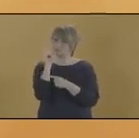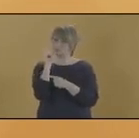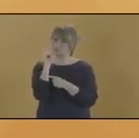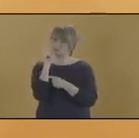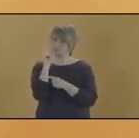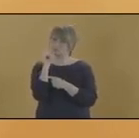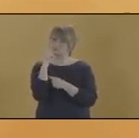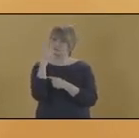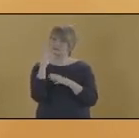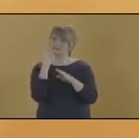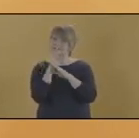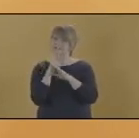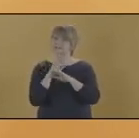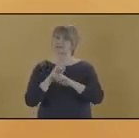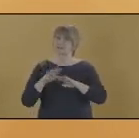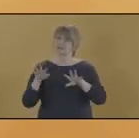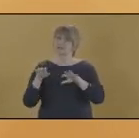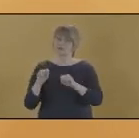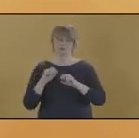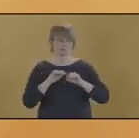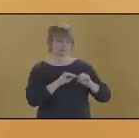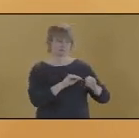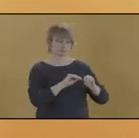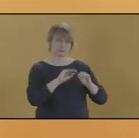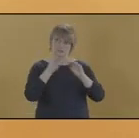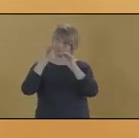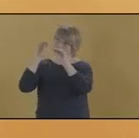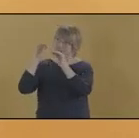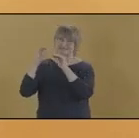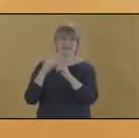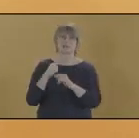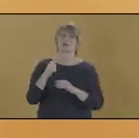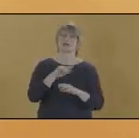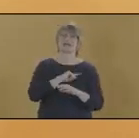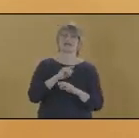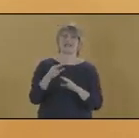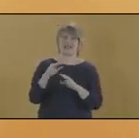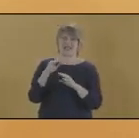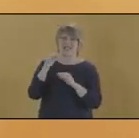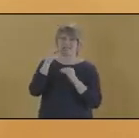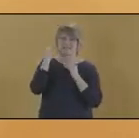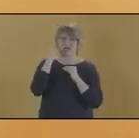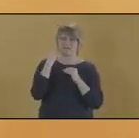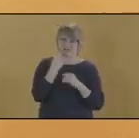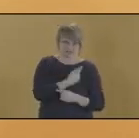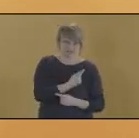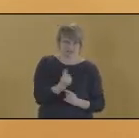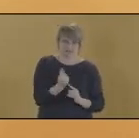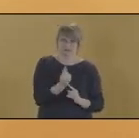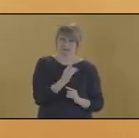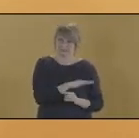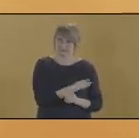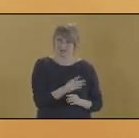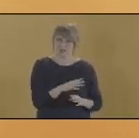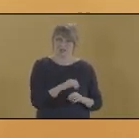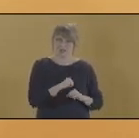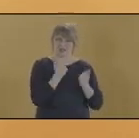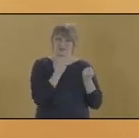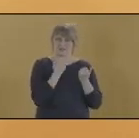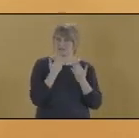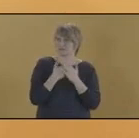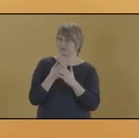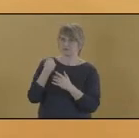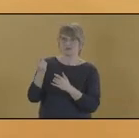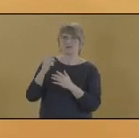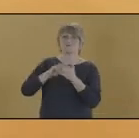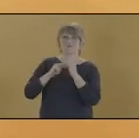Eltern kritische Medienkompetenz beibringen, sondern wirklich, dass sie auch erfahren, was ihre Kinder eigentlich erleben im Internet. Dass wir ihnen Tools und